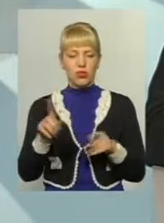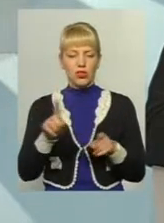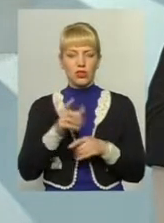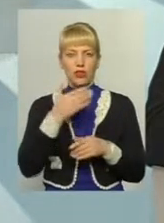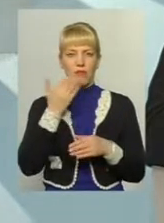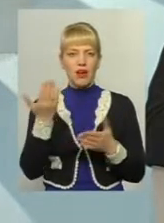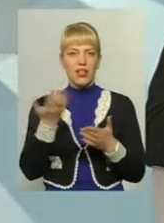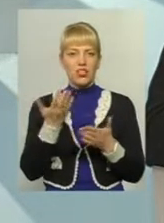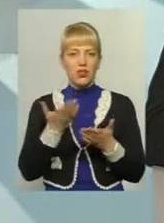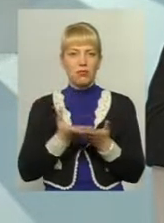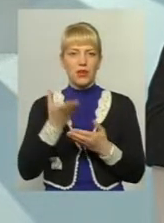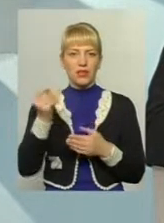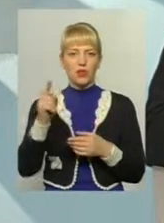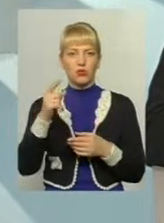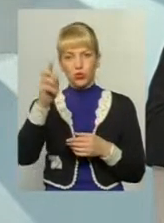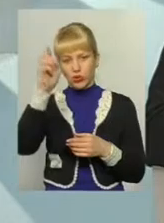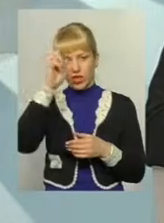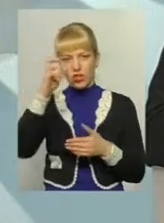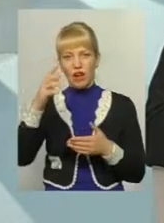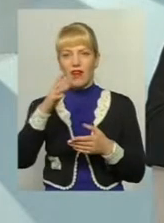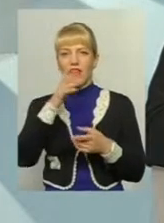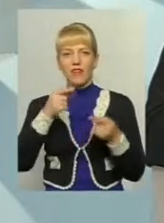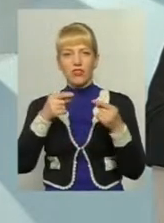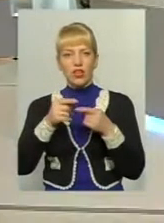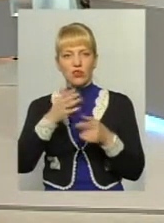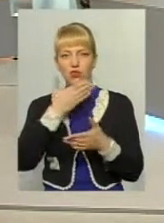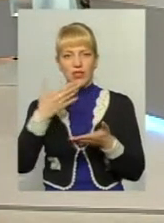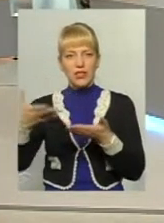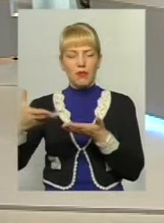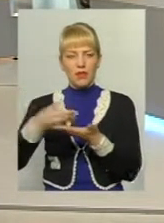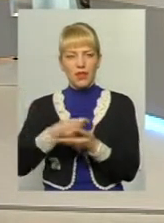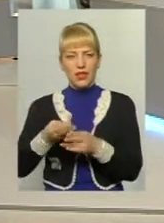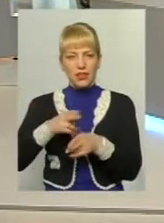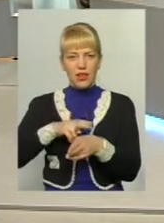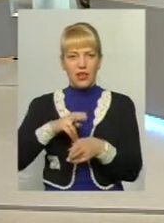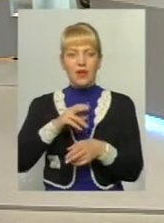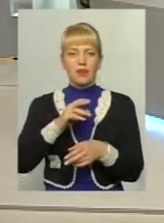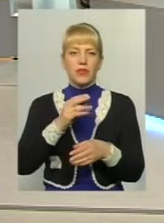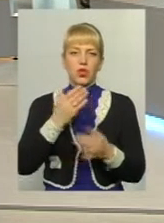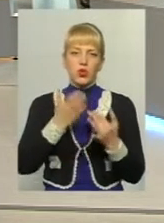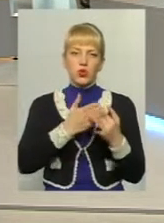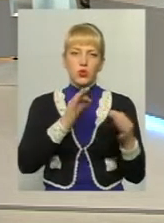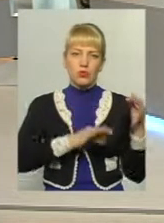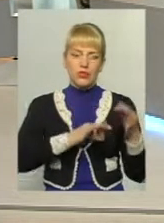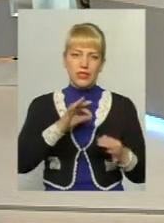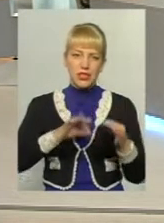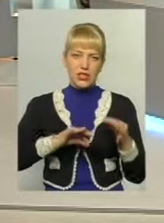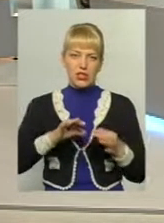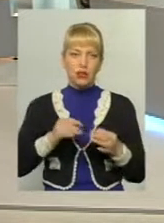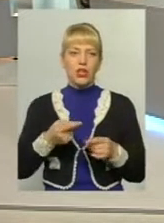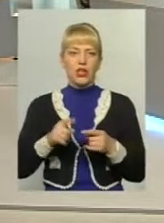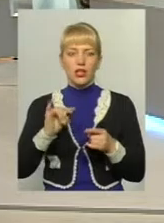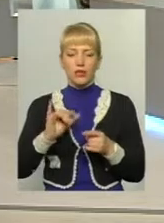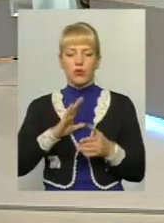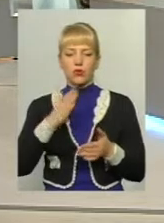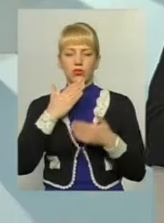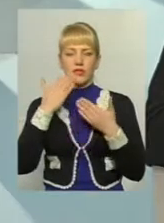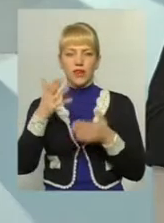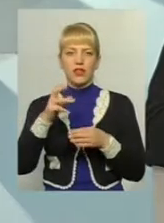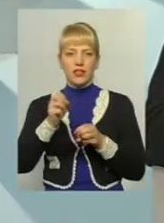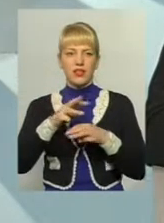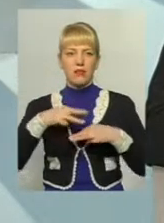три ОСББ, які входять в цю асоціацію, вони взяли на початку року цей кредит енергозберігаючи, і в вересні вони зрозуміли, що їм